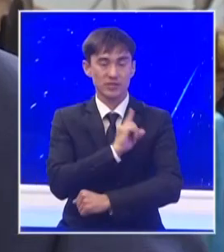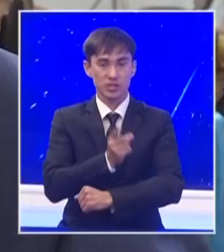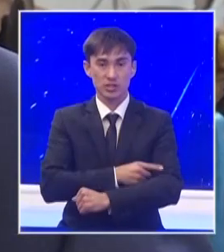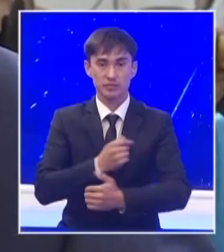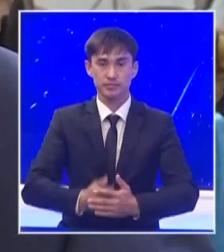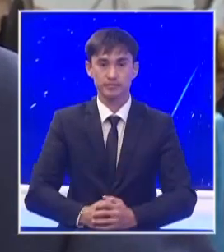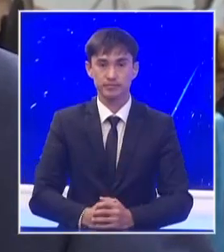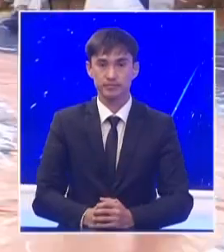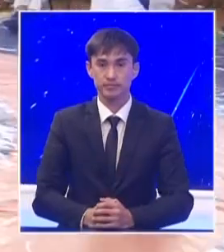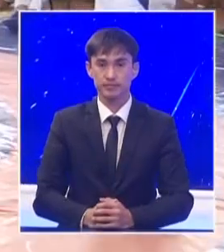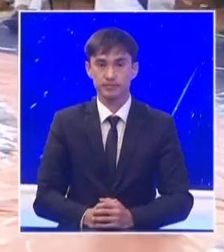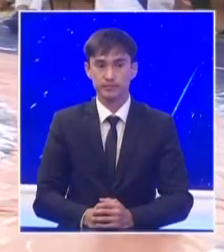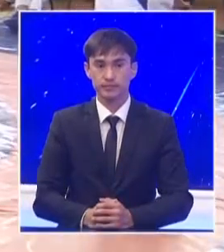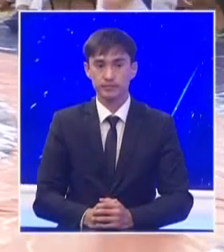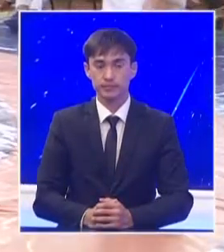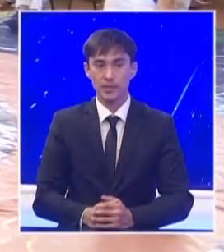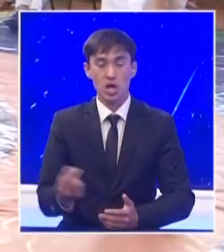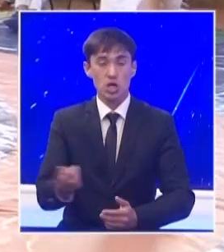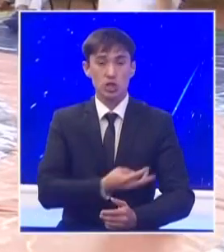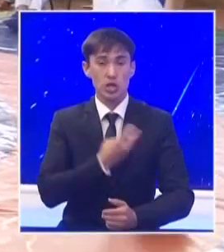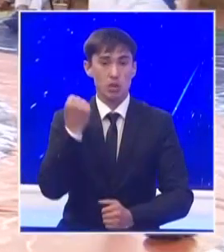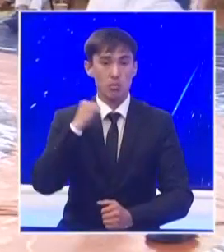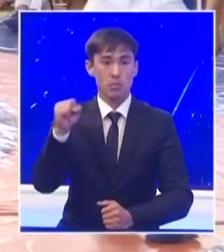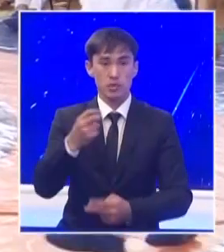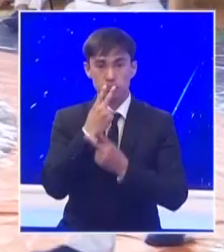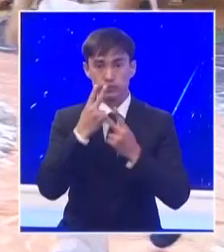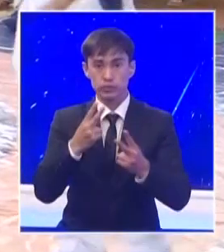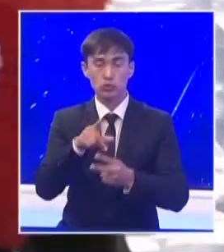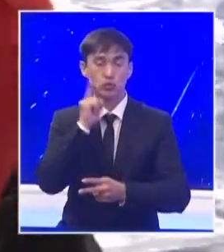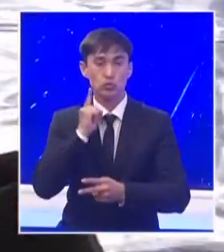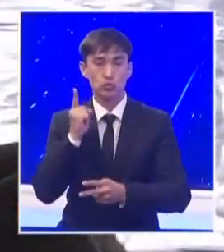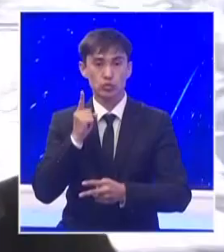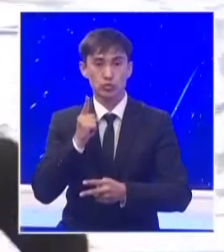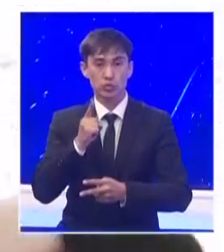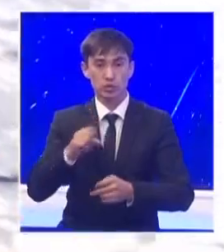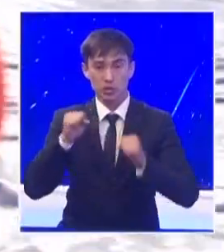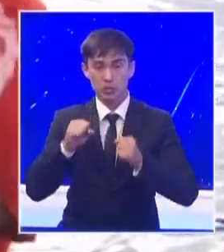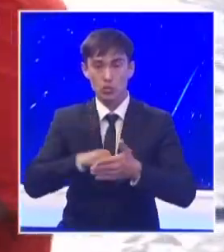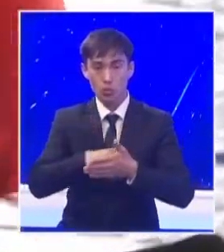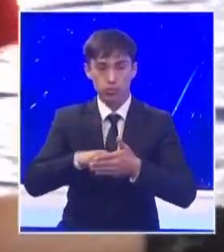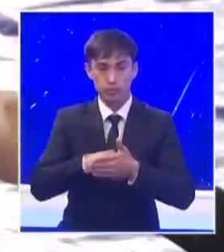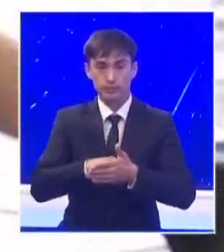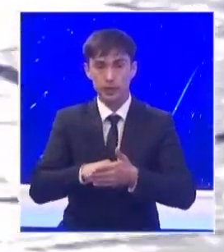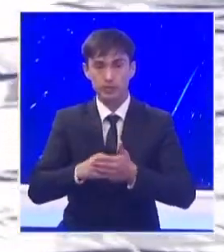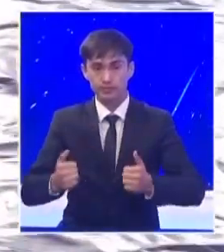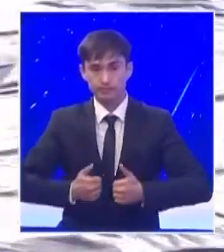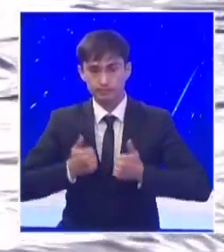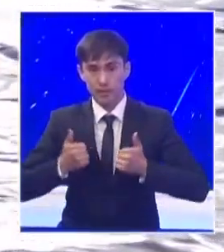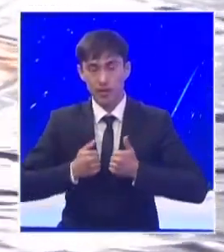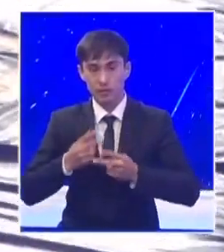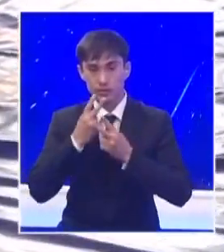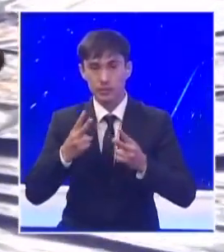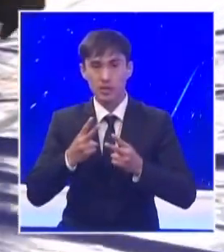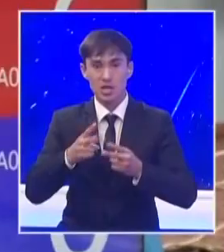сил. Желание победить прослеживается в упорстве юных спортсменов, превозмогающих свои возможности под напутственные